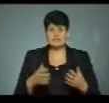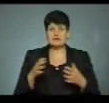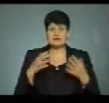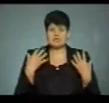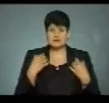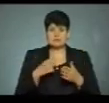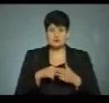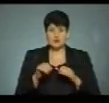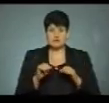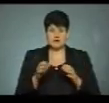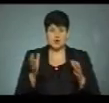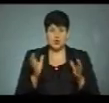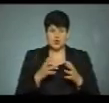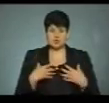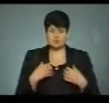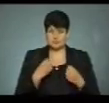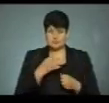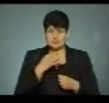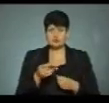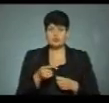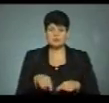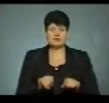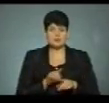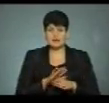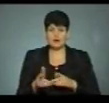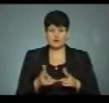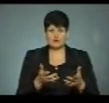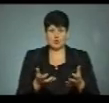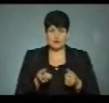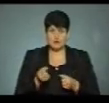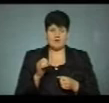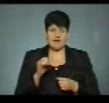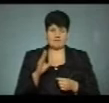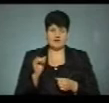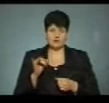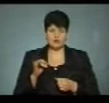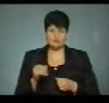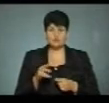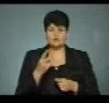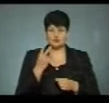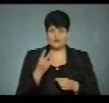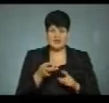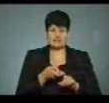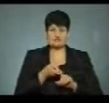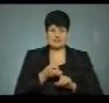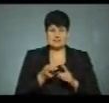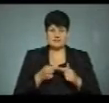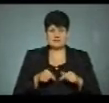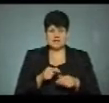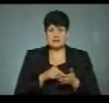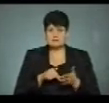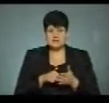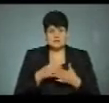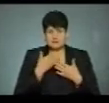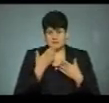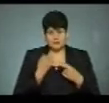охорони здоров'я Василь Данчак розповів, що Тернопіль також не готовий до прийому евакуйованих, тому що 2 інфекційних відділення міста не